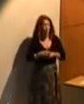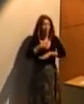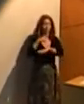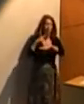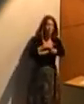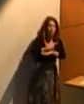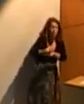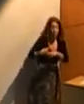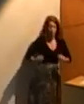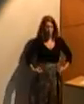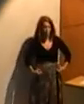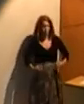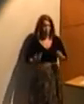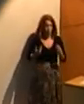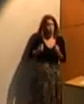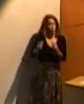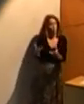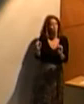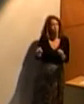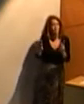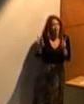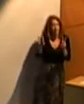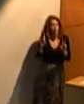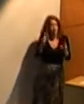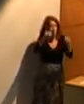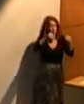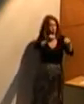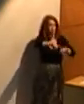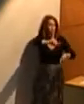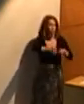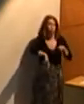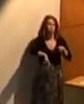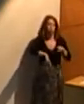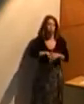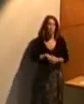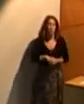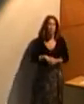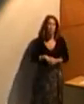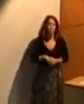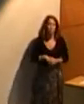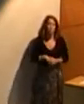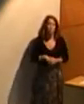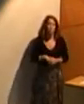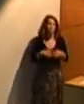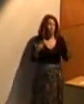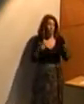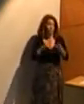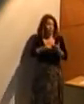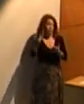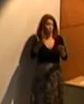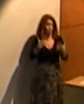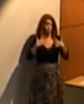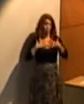peut pas le vendre et ça c'est une question qui serait intéressant que ça peut ça veut dire que le corps le corps n'est pas ma propriété